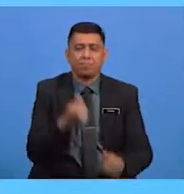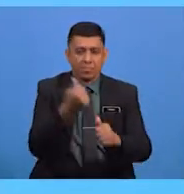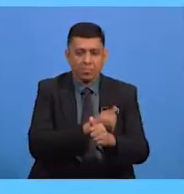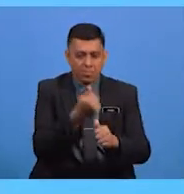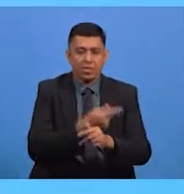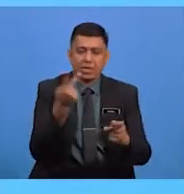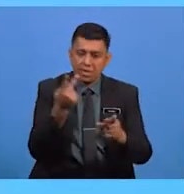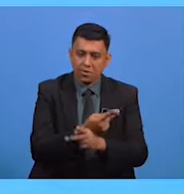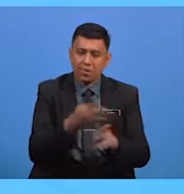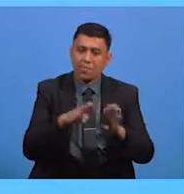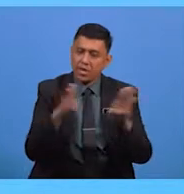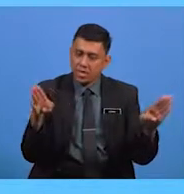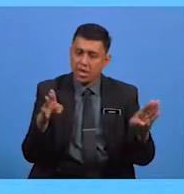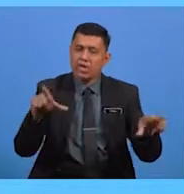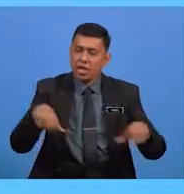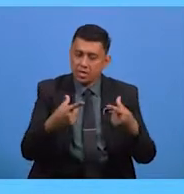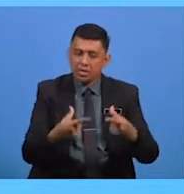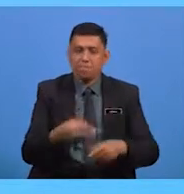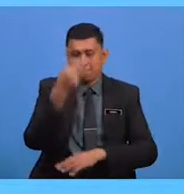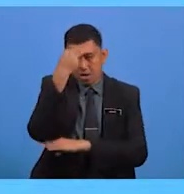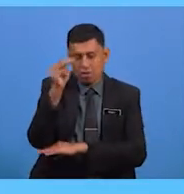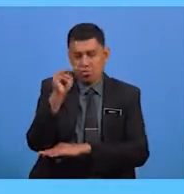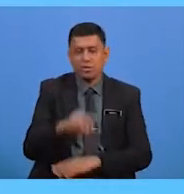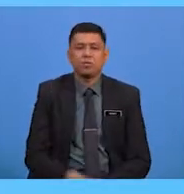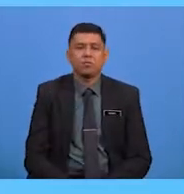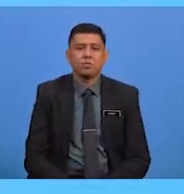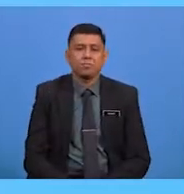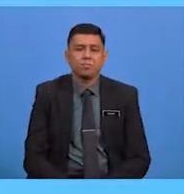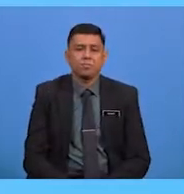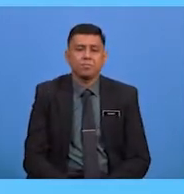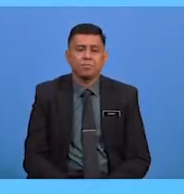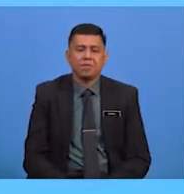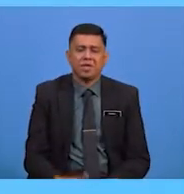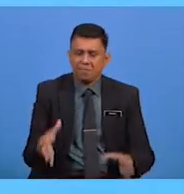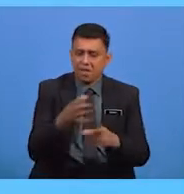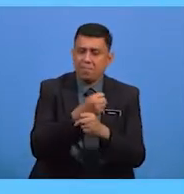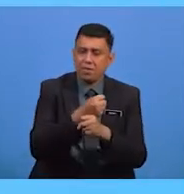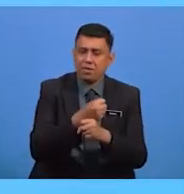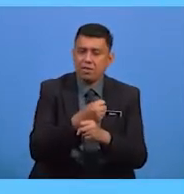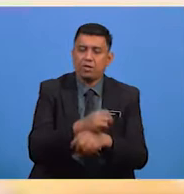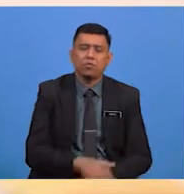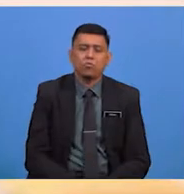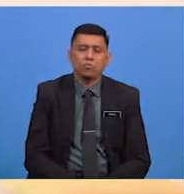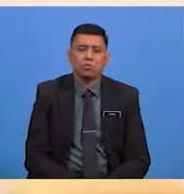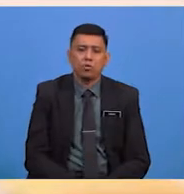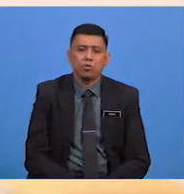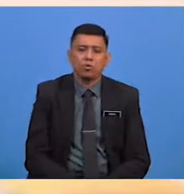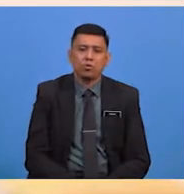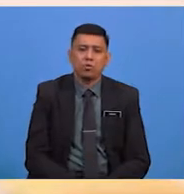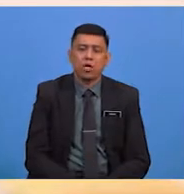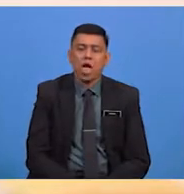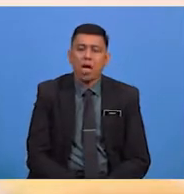kali perbandingan dilakukan, maka keputusan boolean yang diperoleh sama ada true